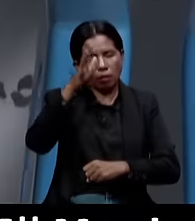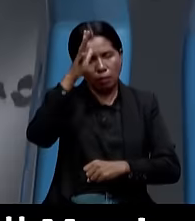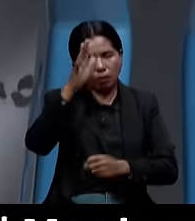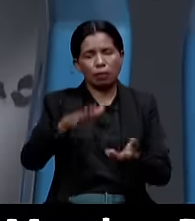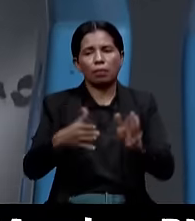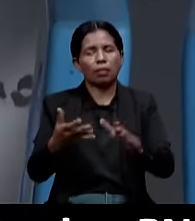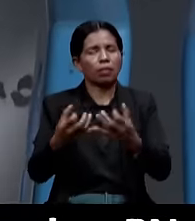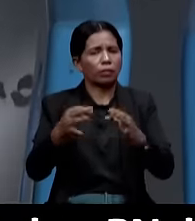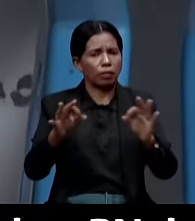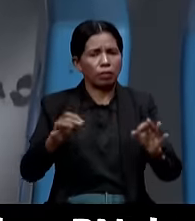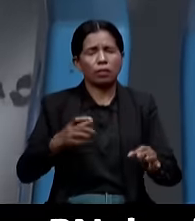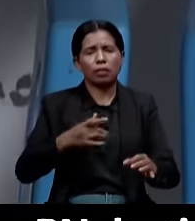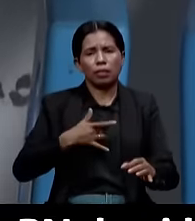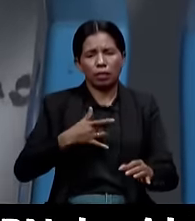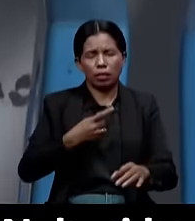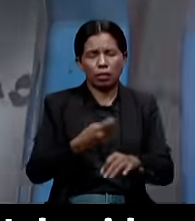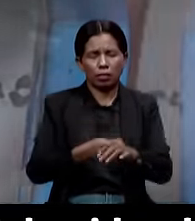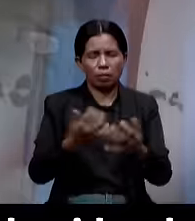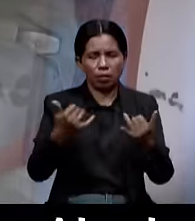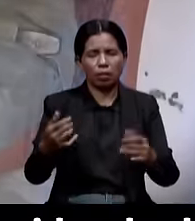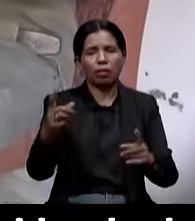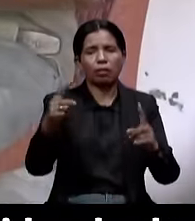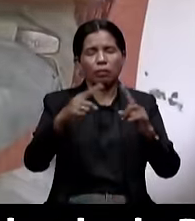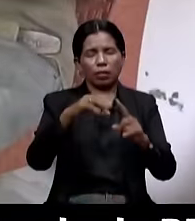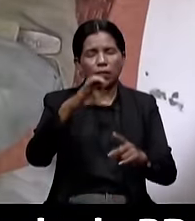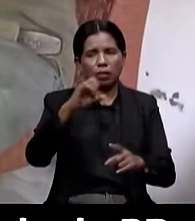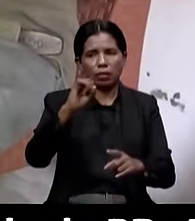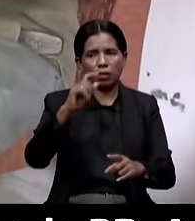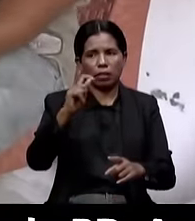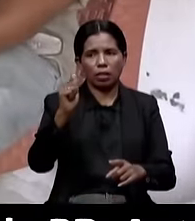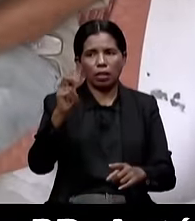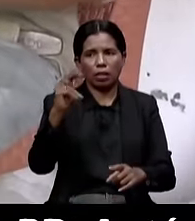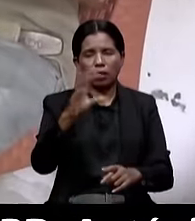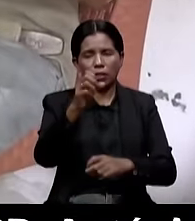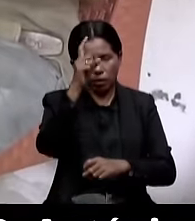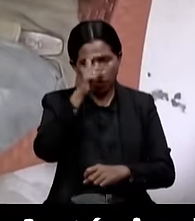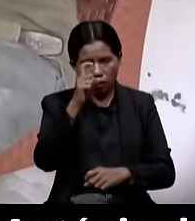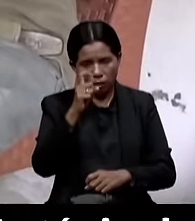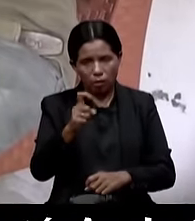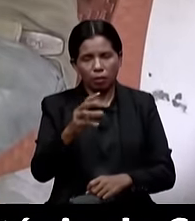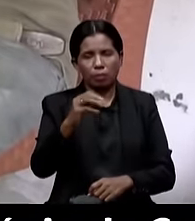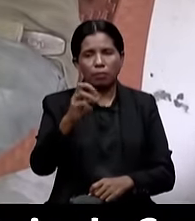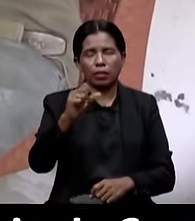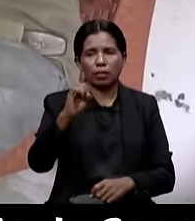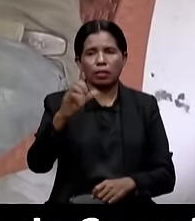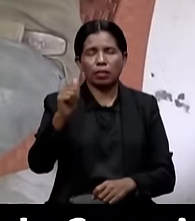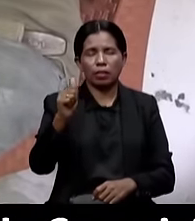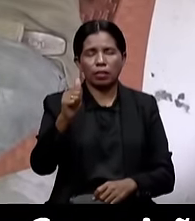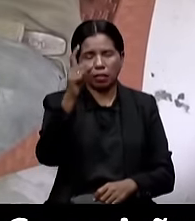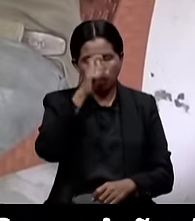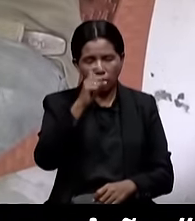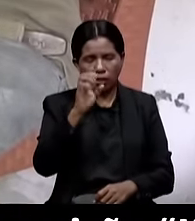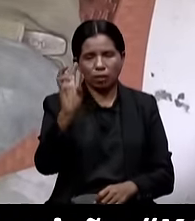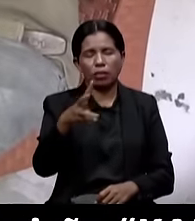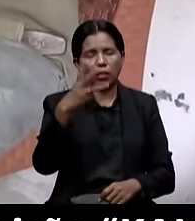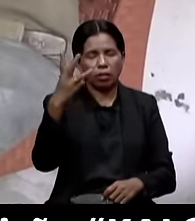hotu. Situasao ngida ne maka kontese ba Cristiano Gomez hotinan rua nulu resin rua, Marcelina hotinan sanulu resin nen,